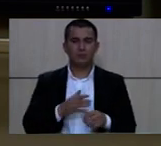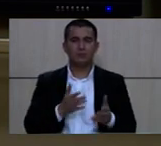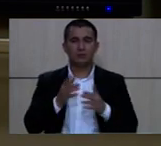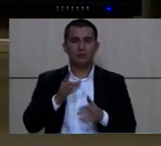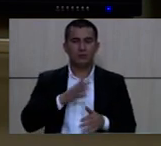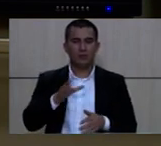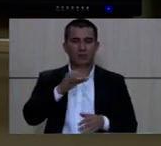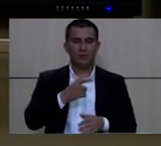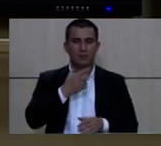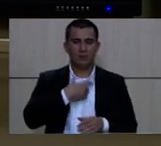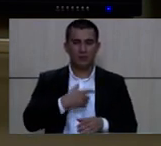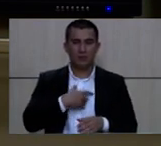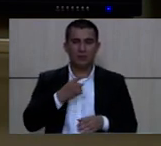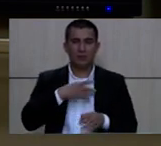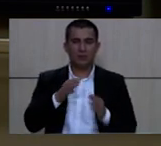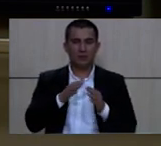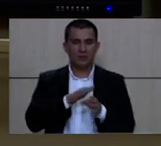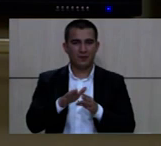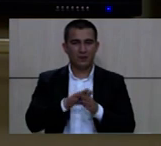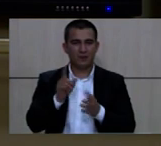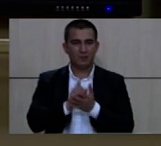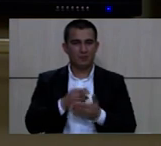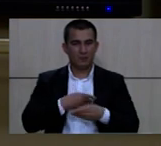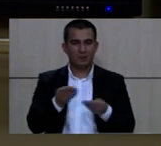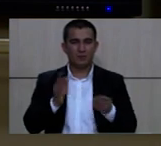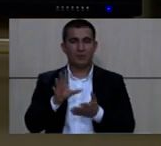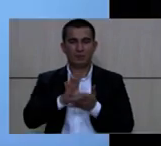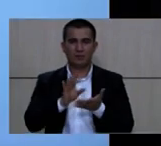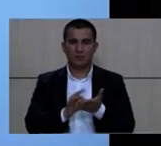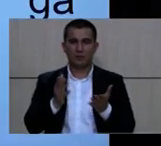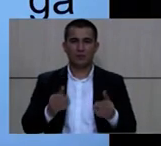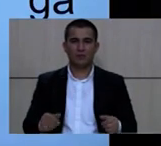mustaqil bajarishingiz uchun sizga beriladigan topshiriqlarni yozib oling.